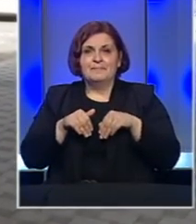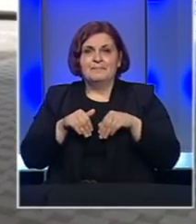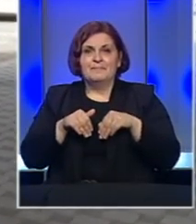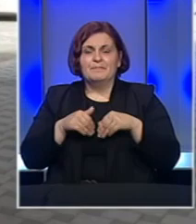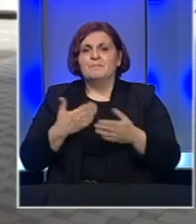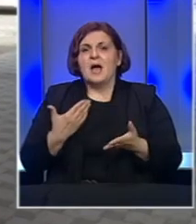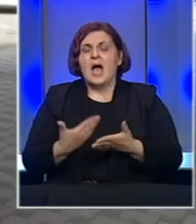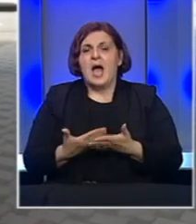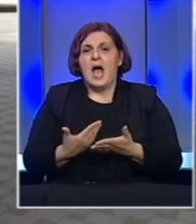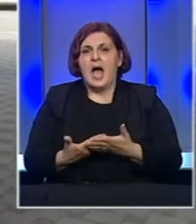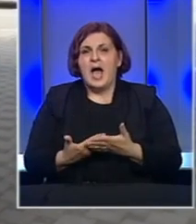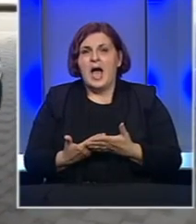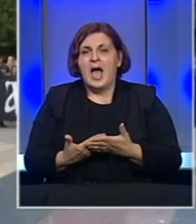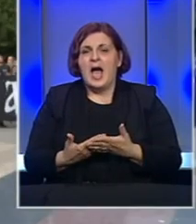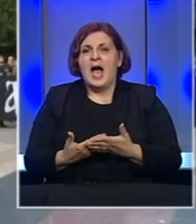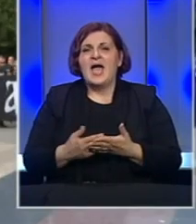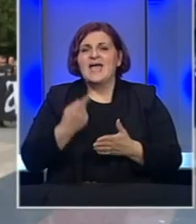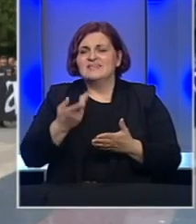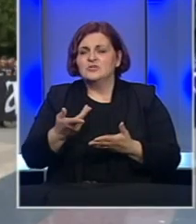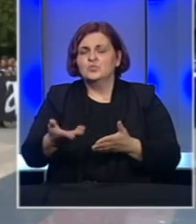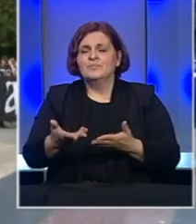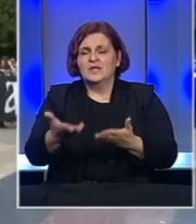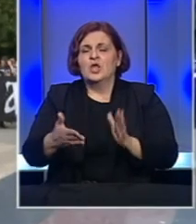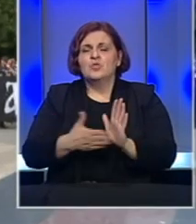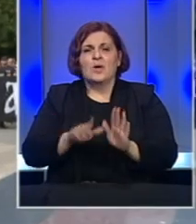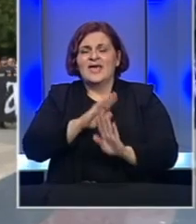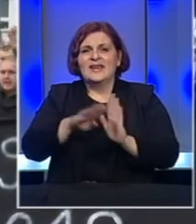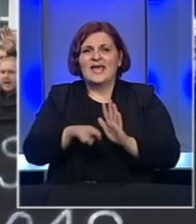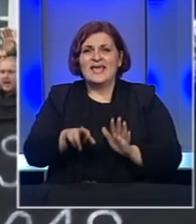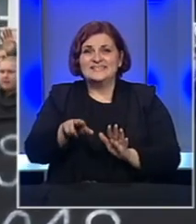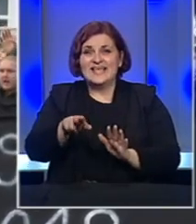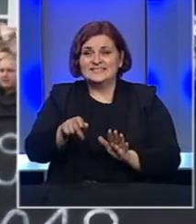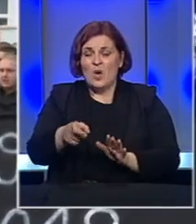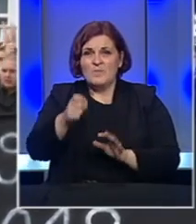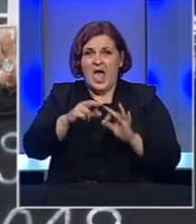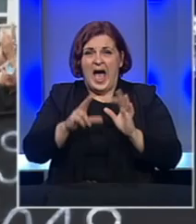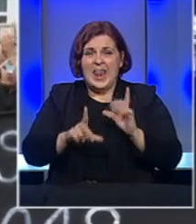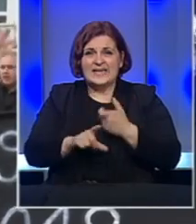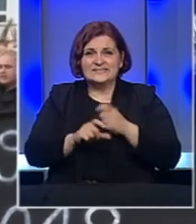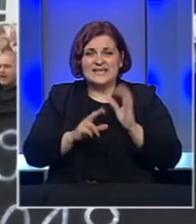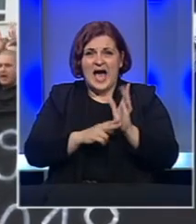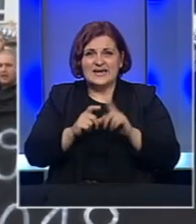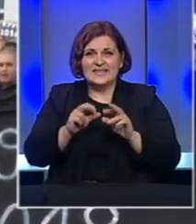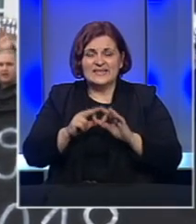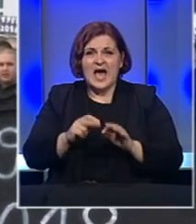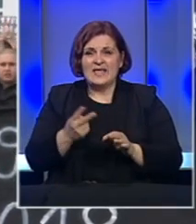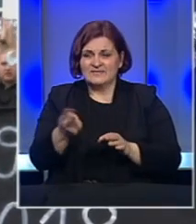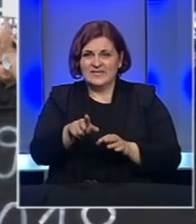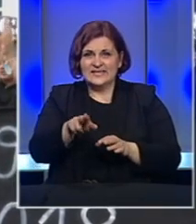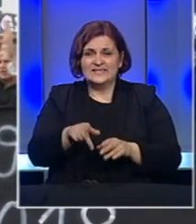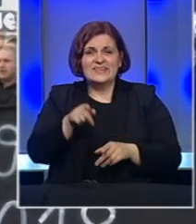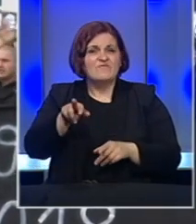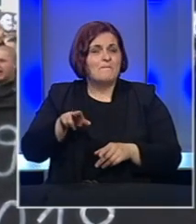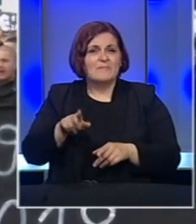prihvaćena je argumentacija da su određeni dokazi nezakoniti. S druge strane, sestre ubijenog Aleksandra Pantića, Aleksandra i Daniela, tvrde da njihov brat